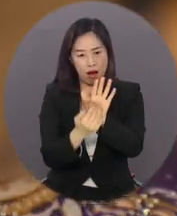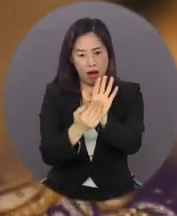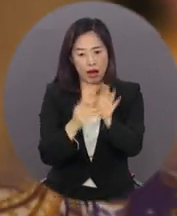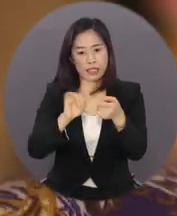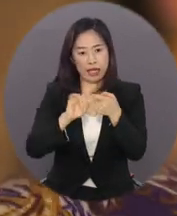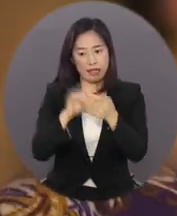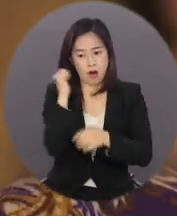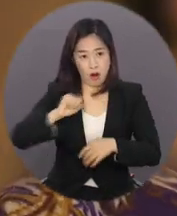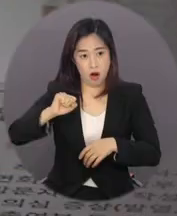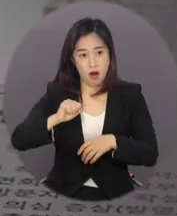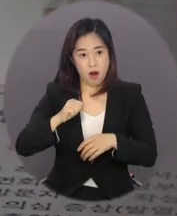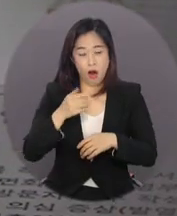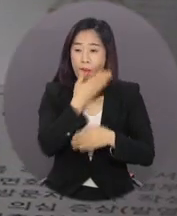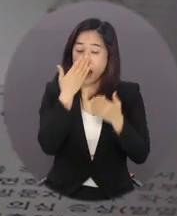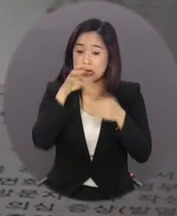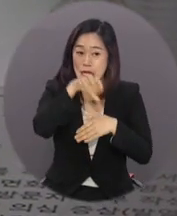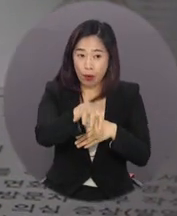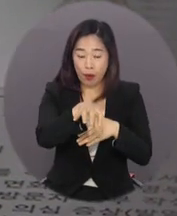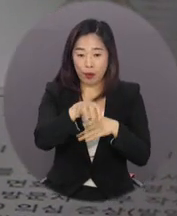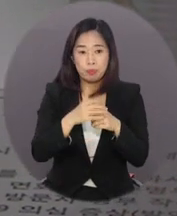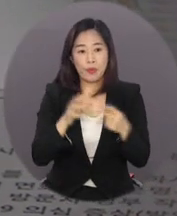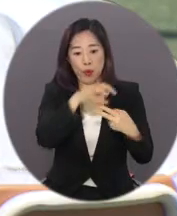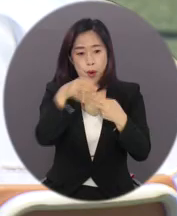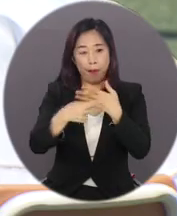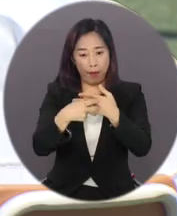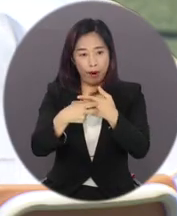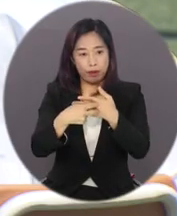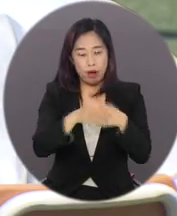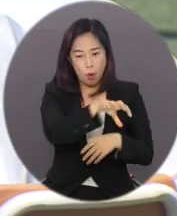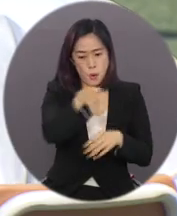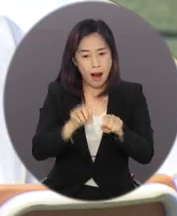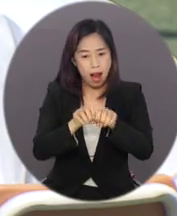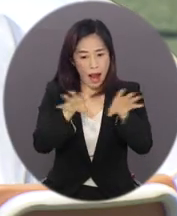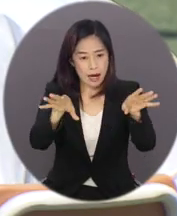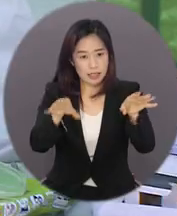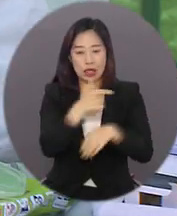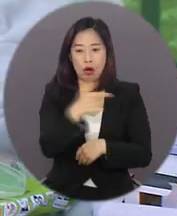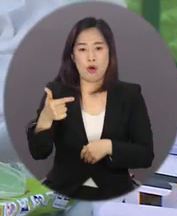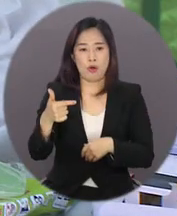목욕탕, 마사지샵, 요양병원 등지를 통해 지역 내 곳곳으로 강한 확산세를